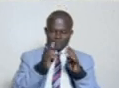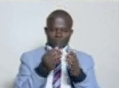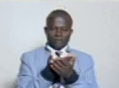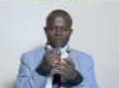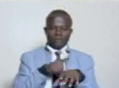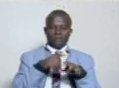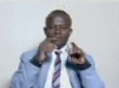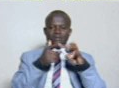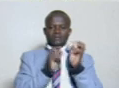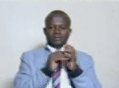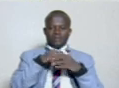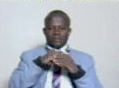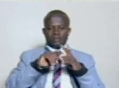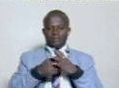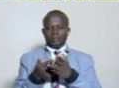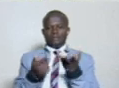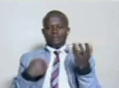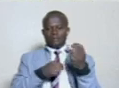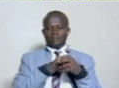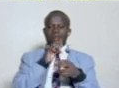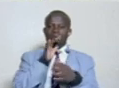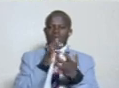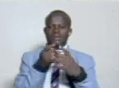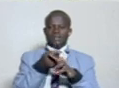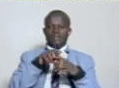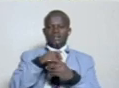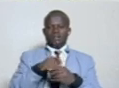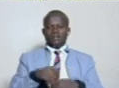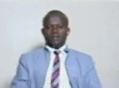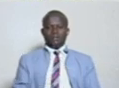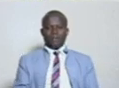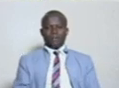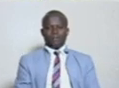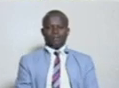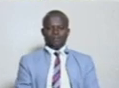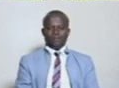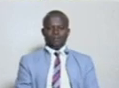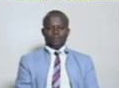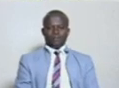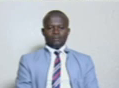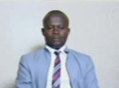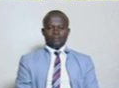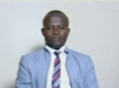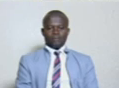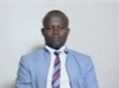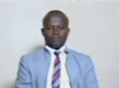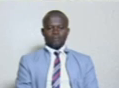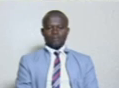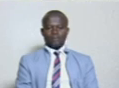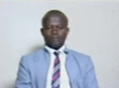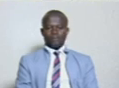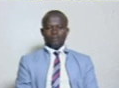igihe, ariko turacyari mu ntangiriro. Tugomba gutegereza ikizavamo. Pour engager la mobilisation des ressources, c'est un processus qui est parfois